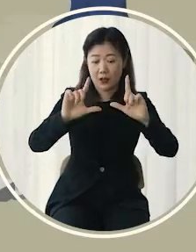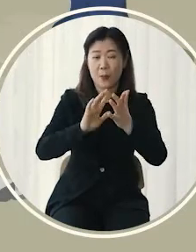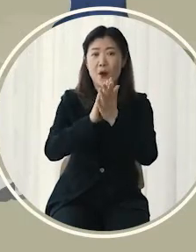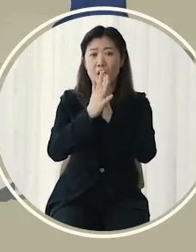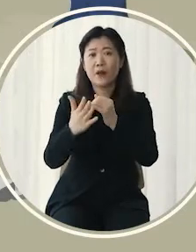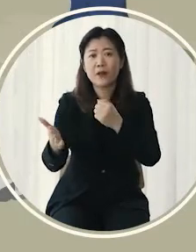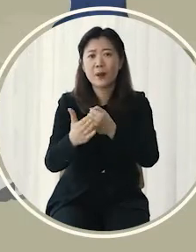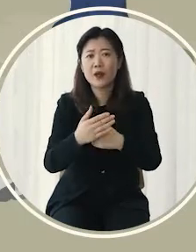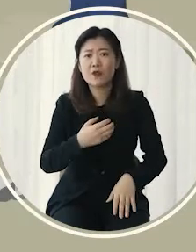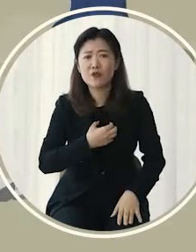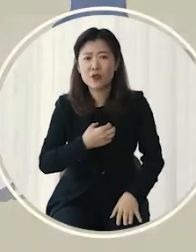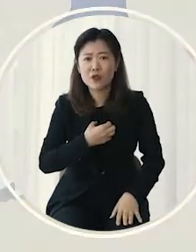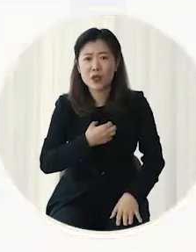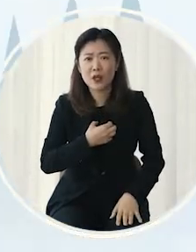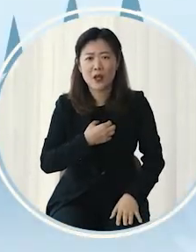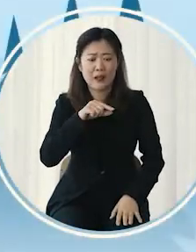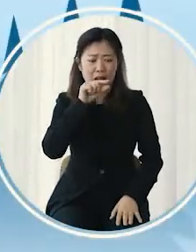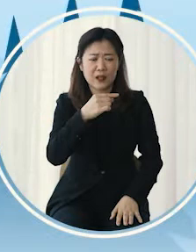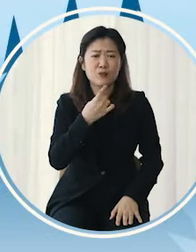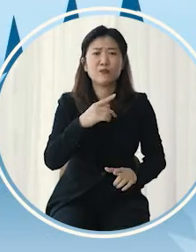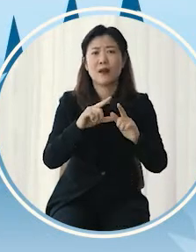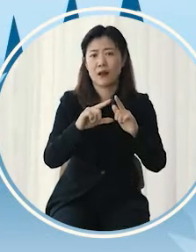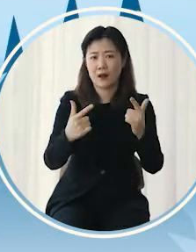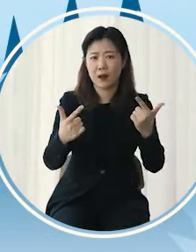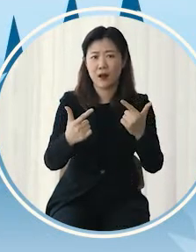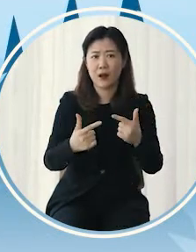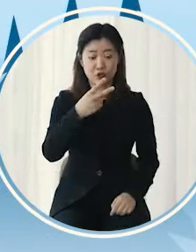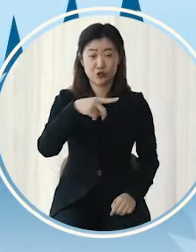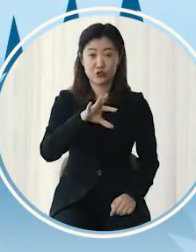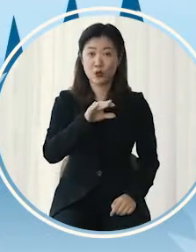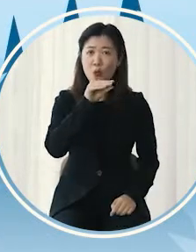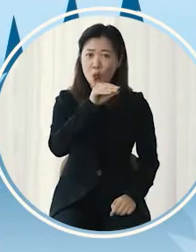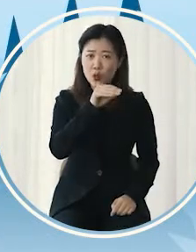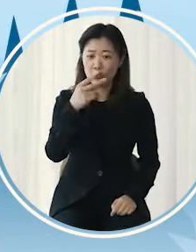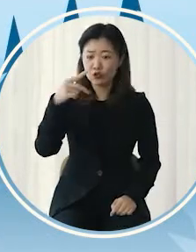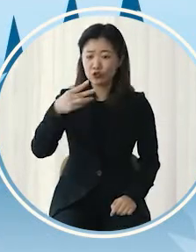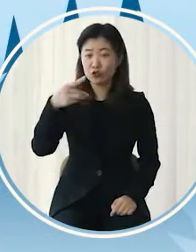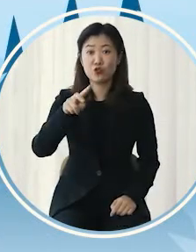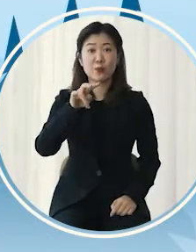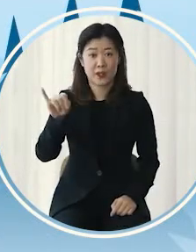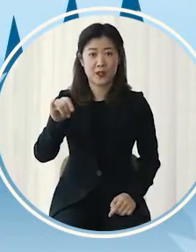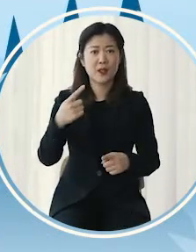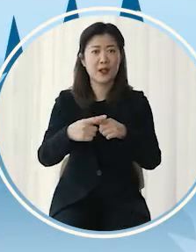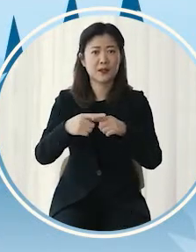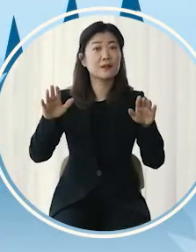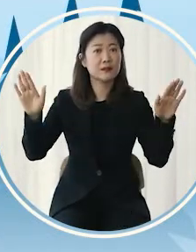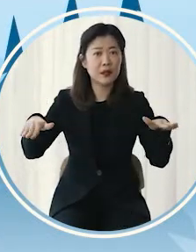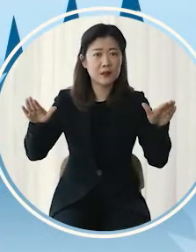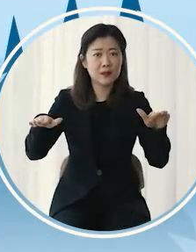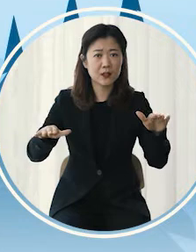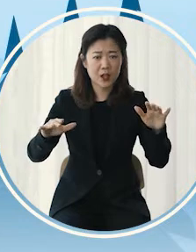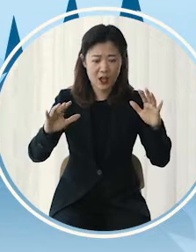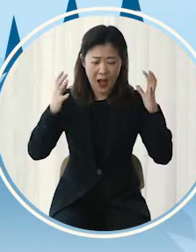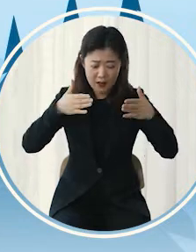것은 까막 딱따구리만이 아닙니다. 청둥오리, 두루미와 같은 철새는 알을 낳거나 겨울을